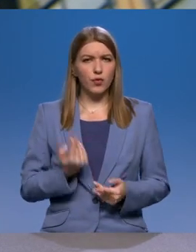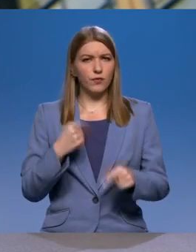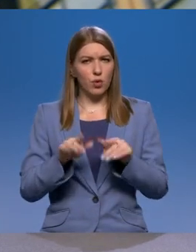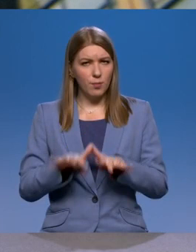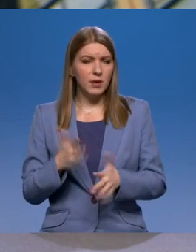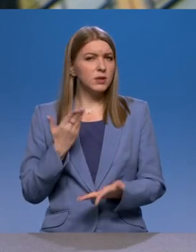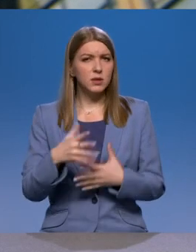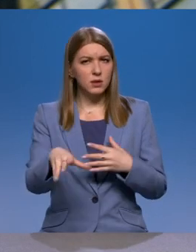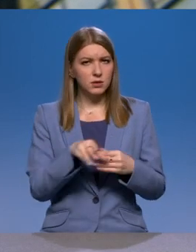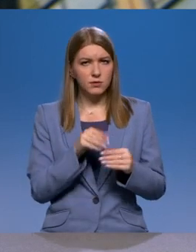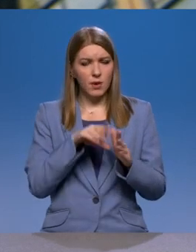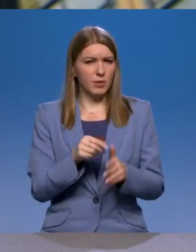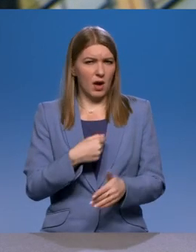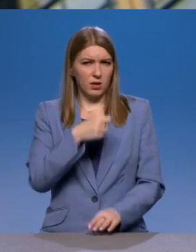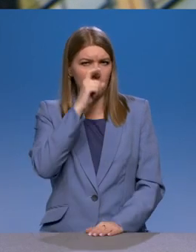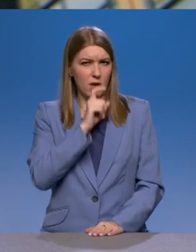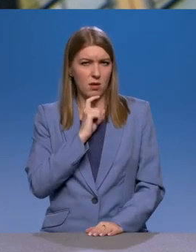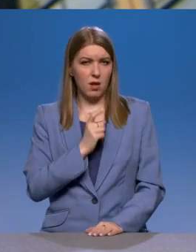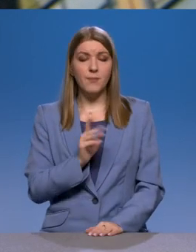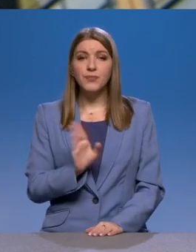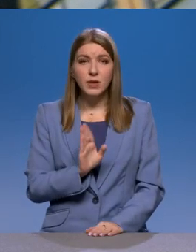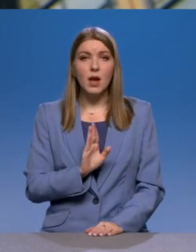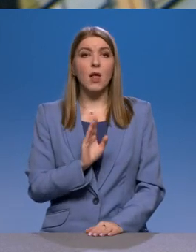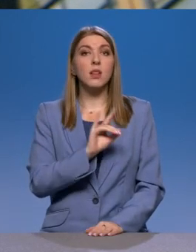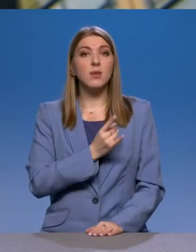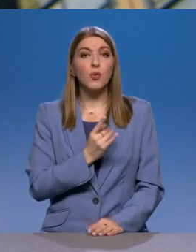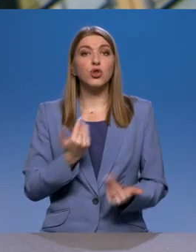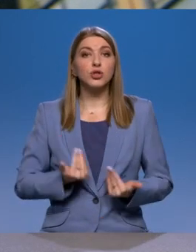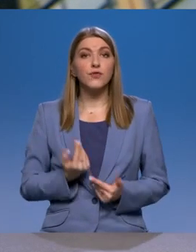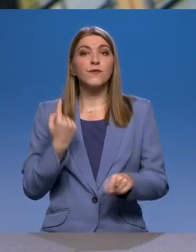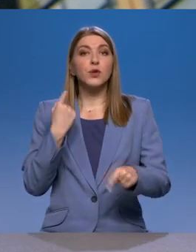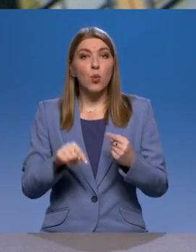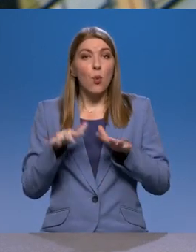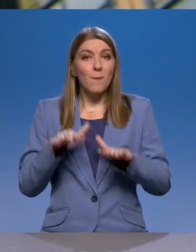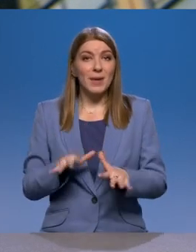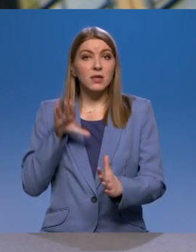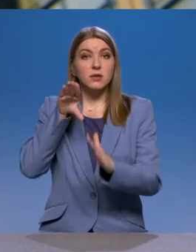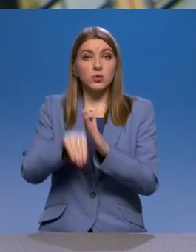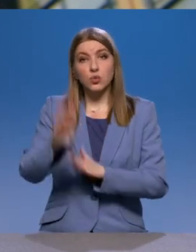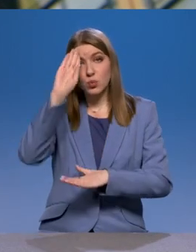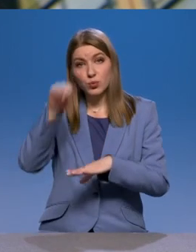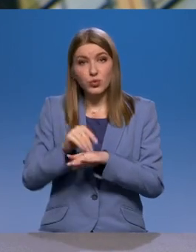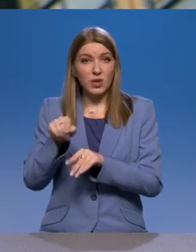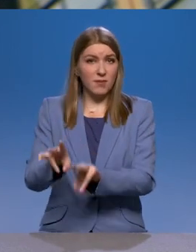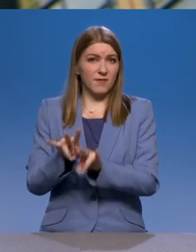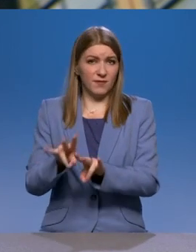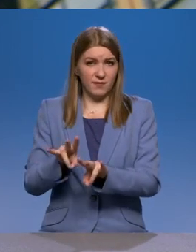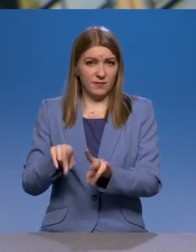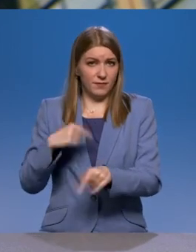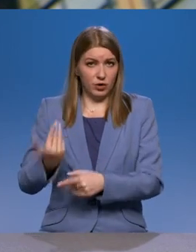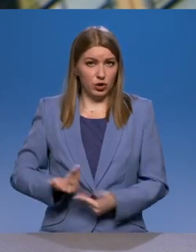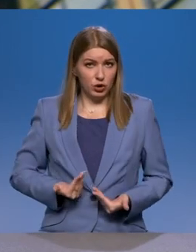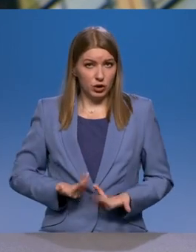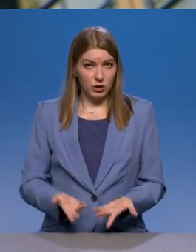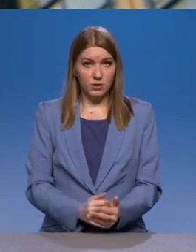живет и прописан? Я что-то ребенок живет в другом месте, живет он у мужа. Он там и жил. Угу.